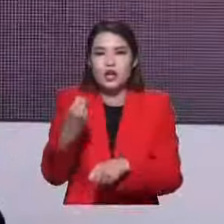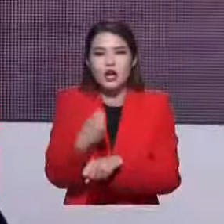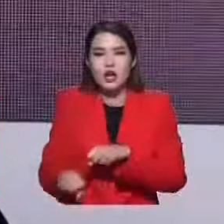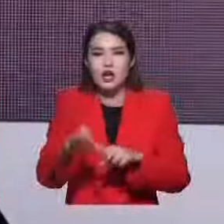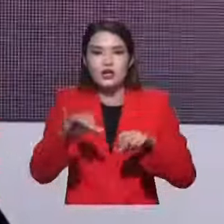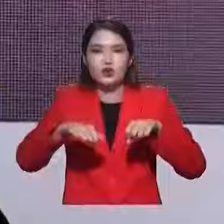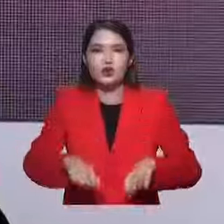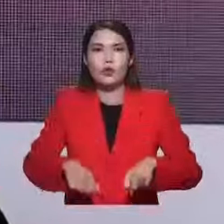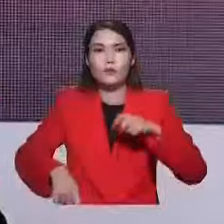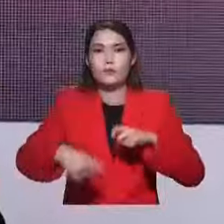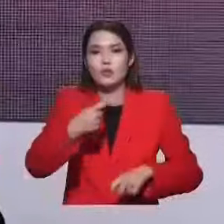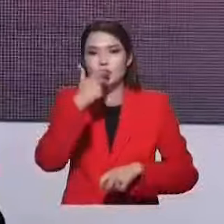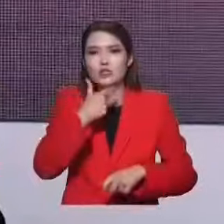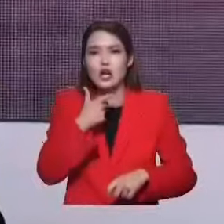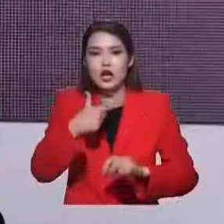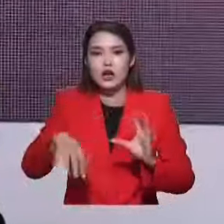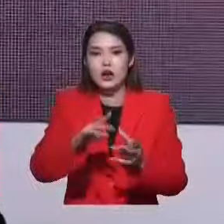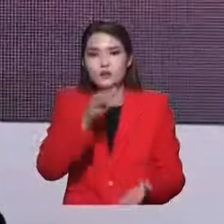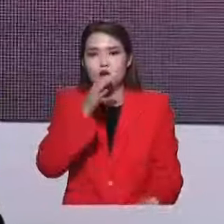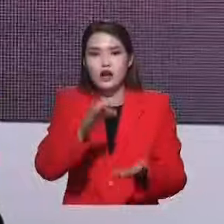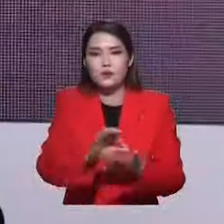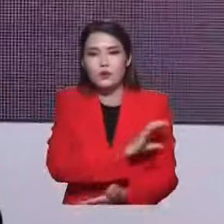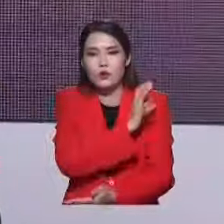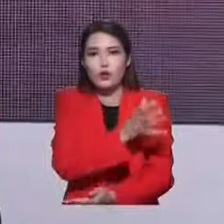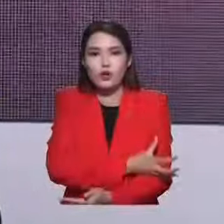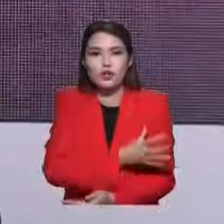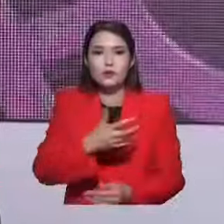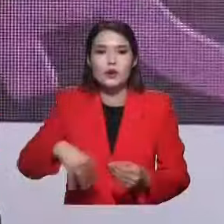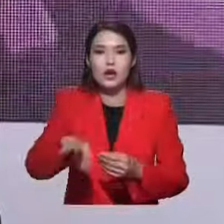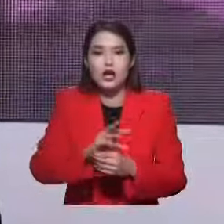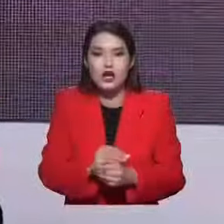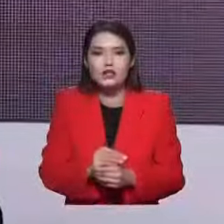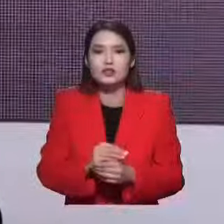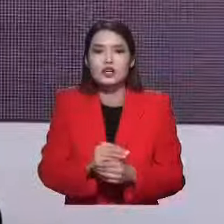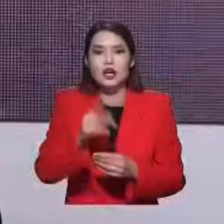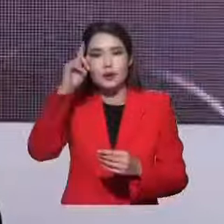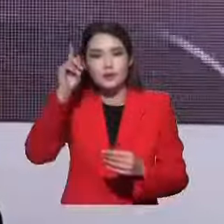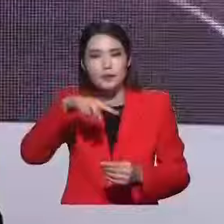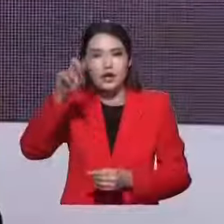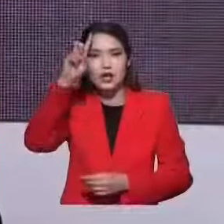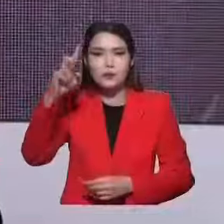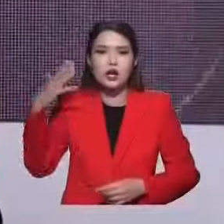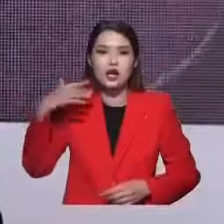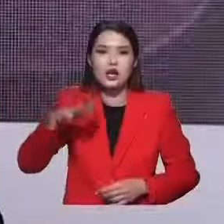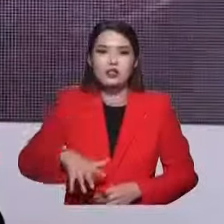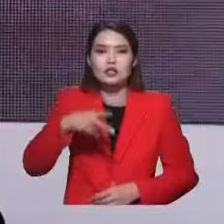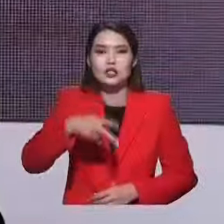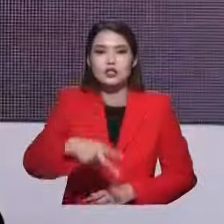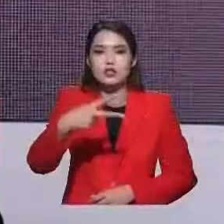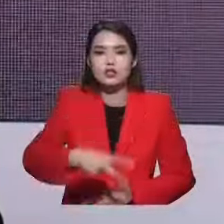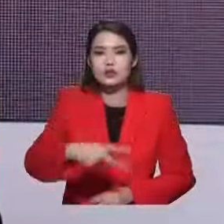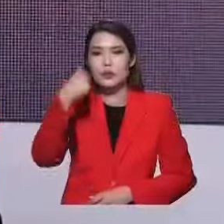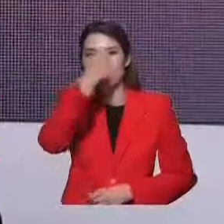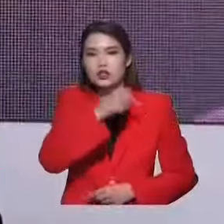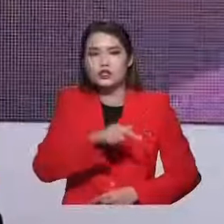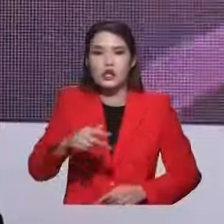құқық бұзушылық, тәртіп бұзушылықтарға жауапкершілікті күшейту. Баршаңызға белгілі, мемлекет басшысы 2020 жылдан